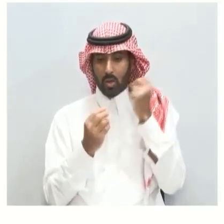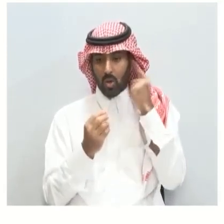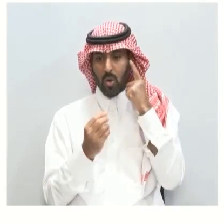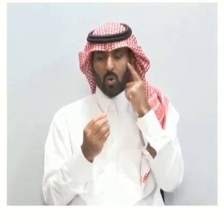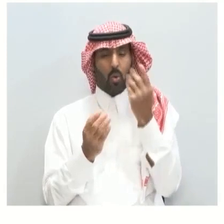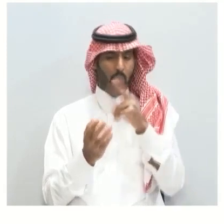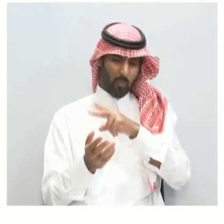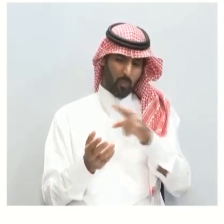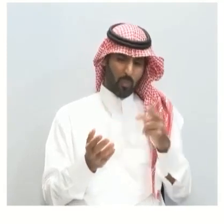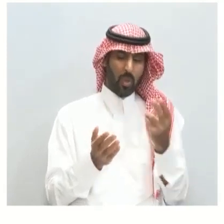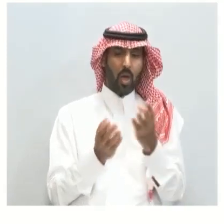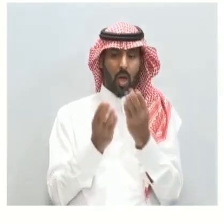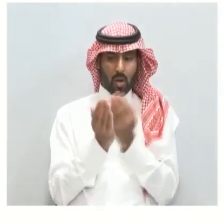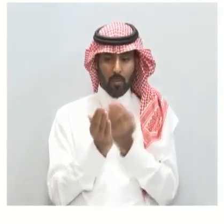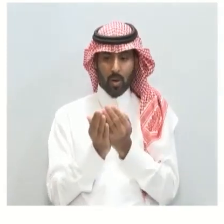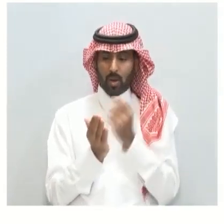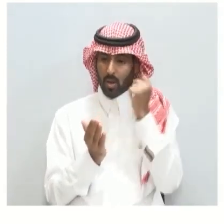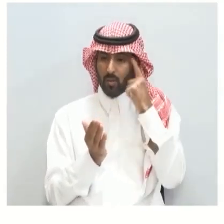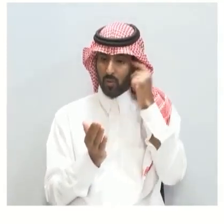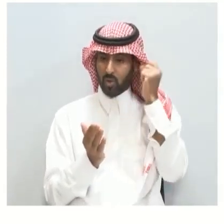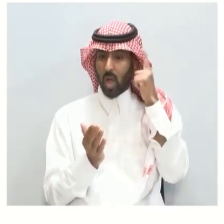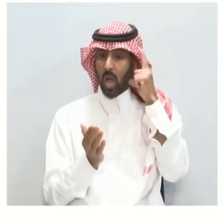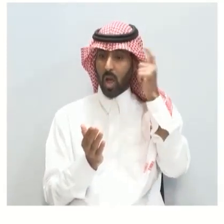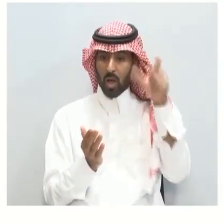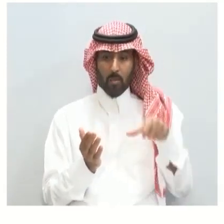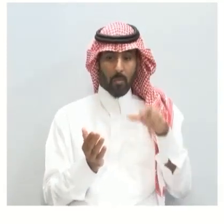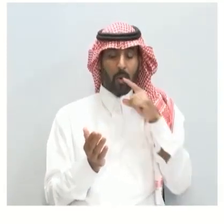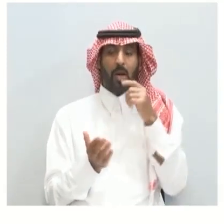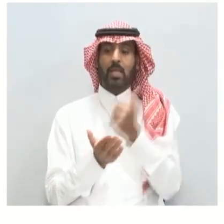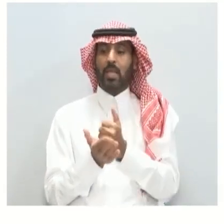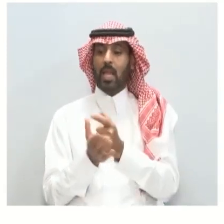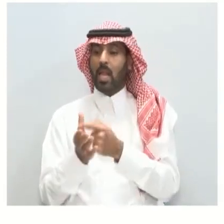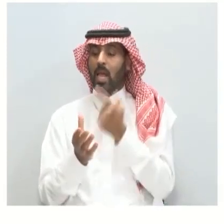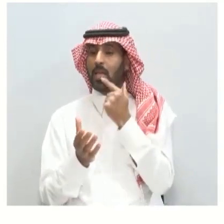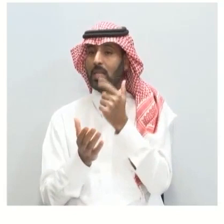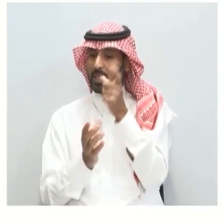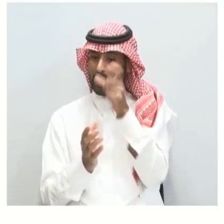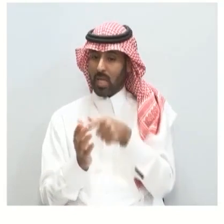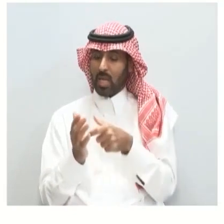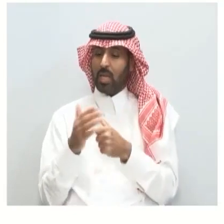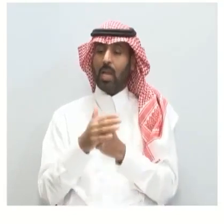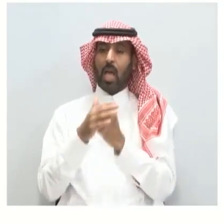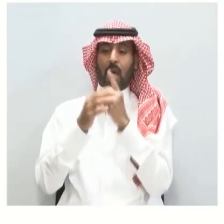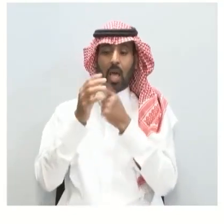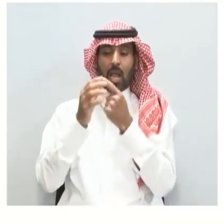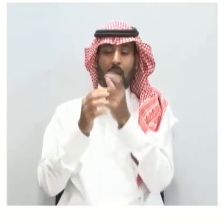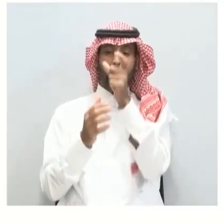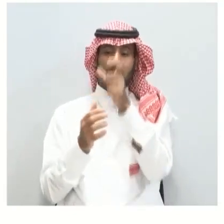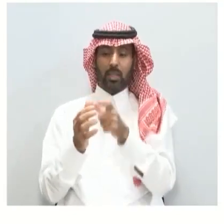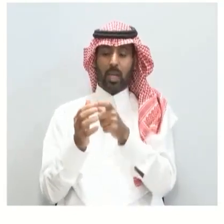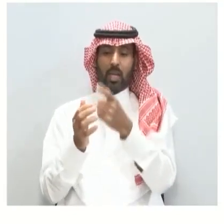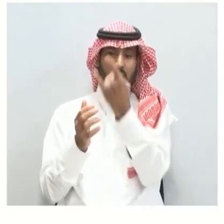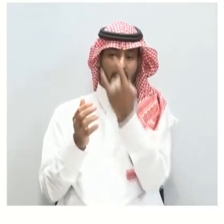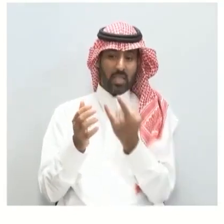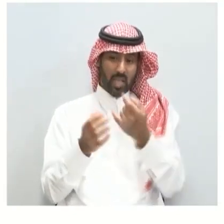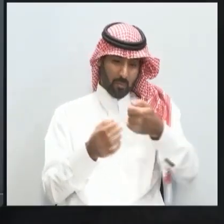بعضها معرفه ما يسميه العلماء المبادئ العشره في كل علم تتكون من عشره عناوين هي عباره عن مفتاح